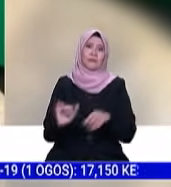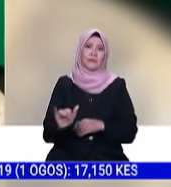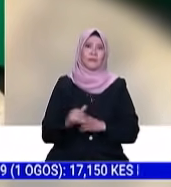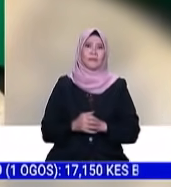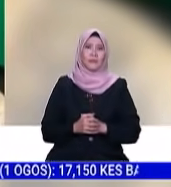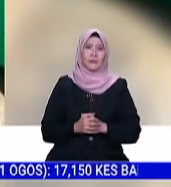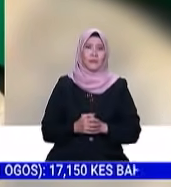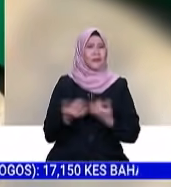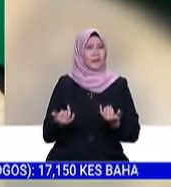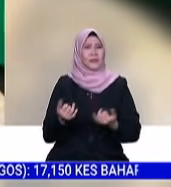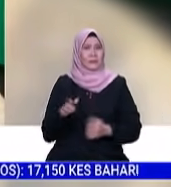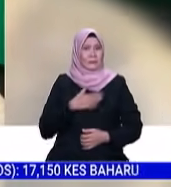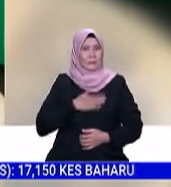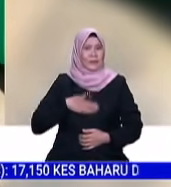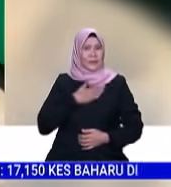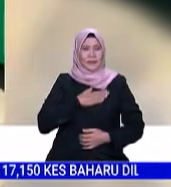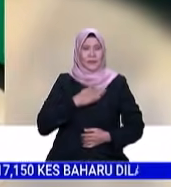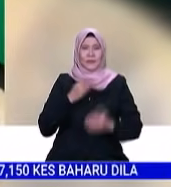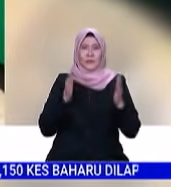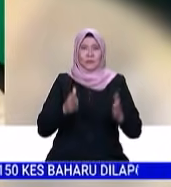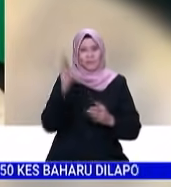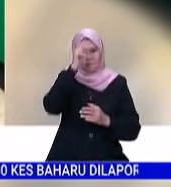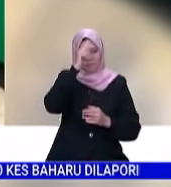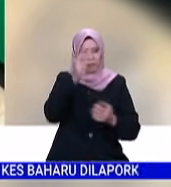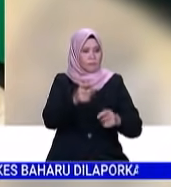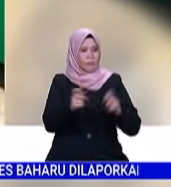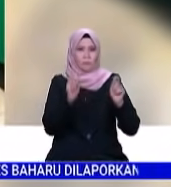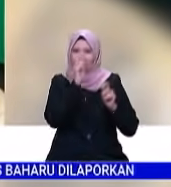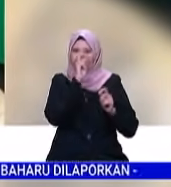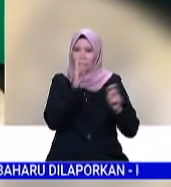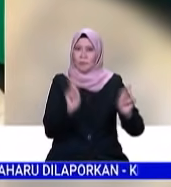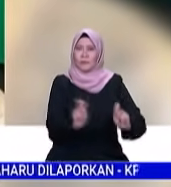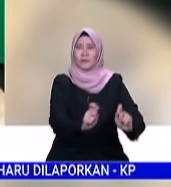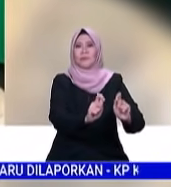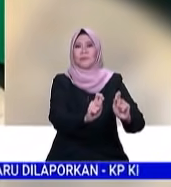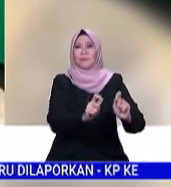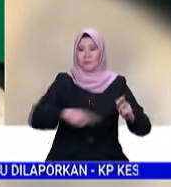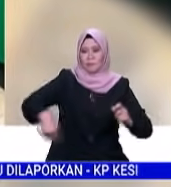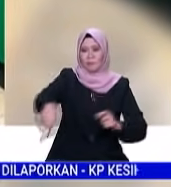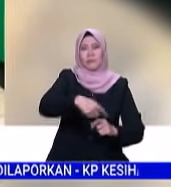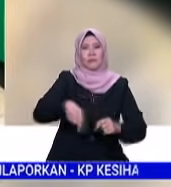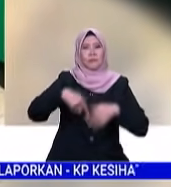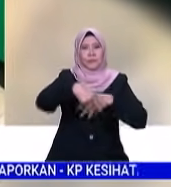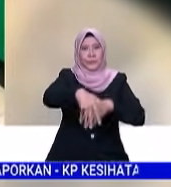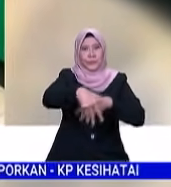yang berkuasa mengambil tindakan yang setegas mungkin kepada mereka ini.